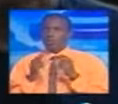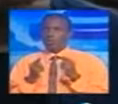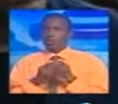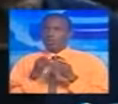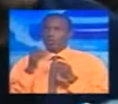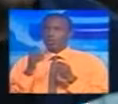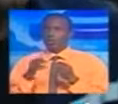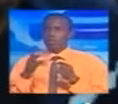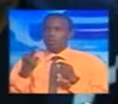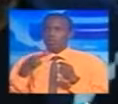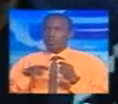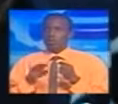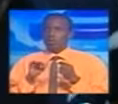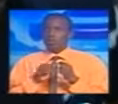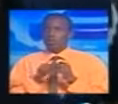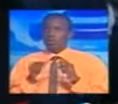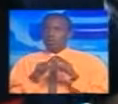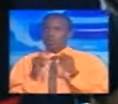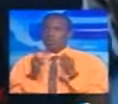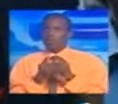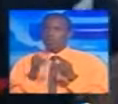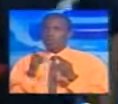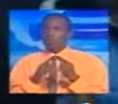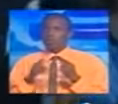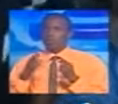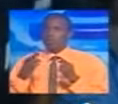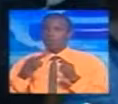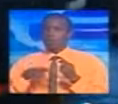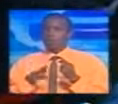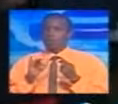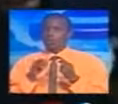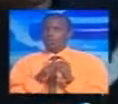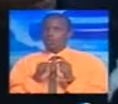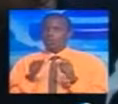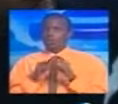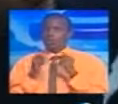retarde, n'est-ce pas, les opérations des pompiers.